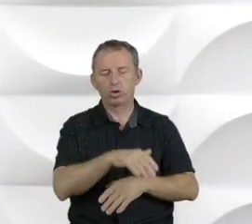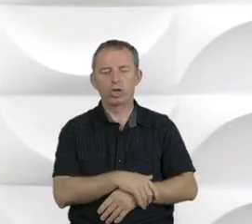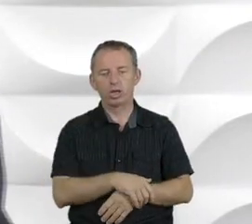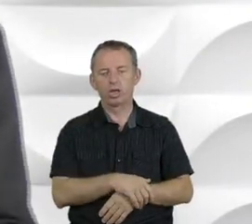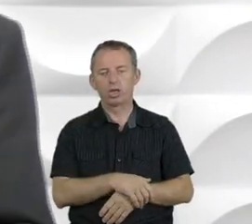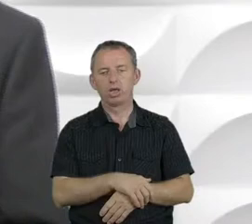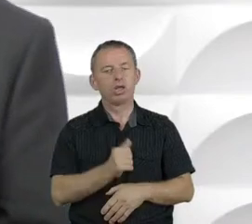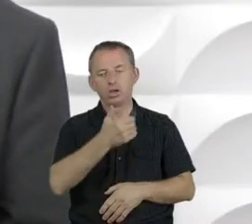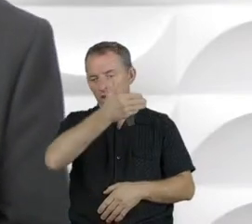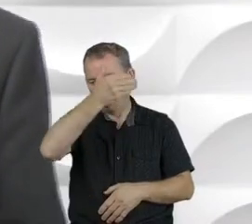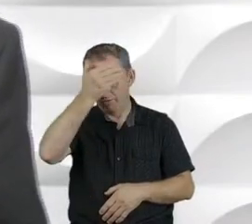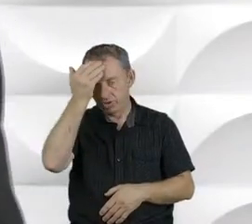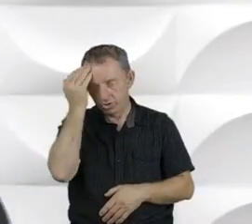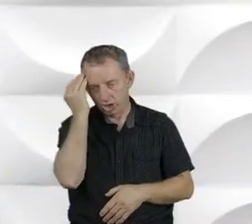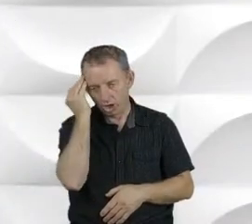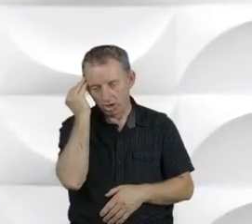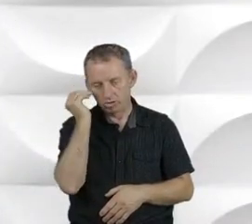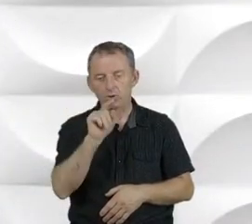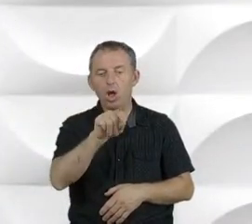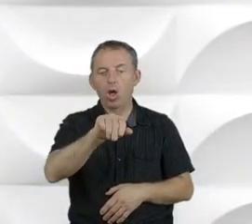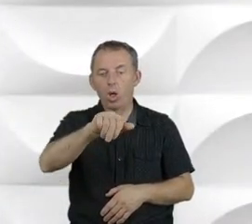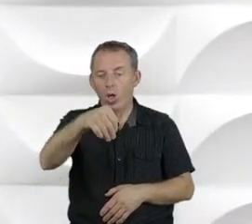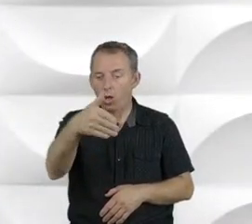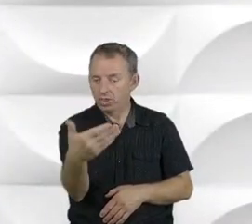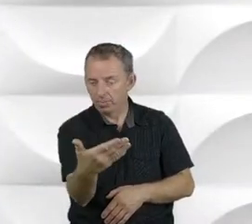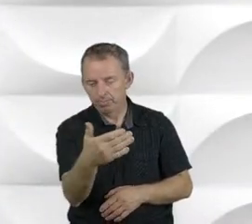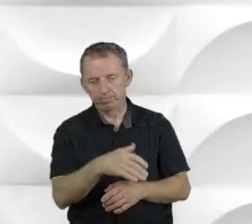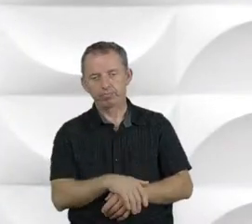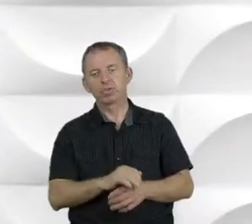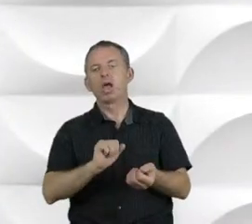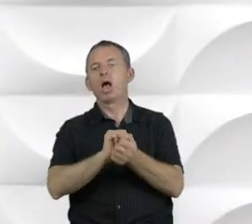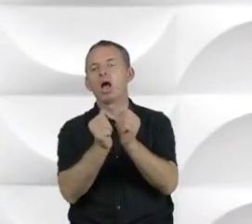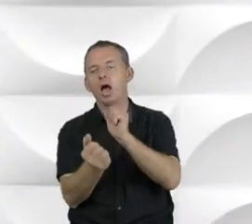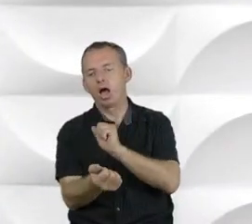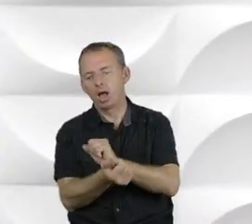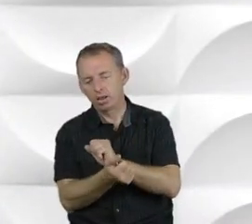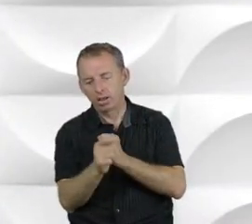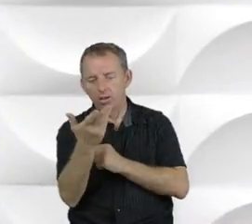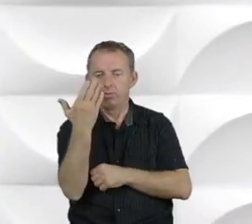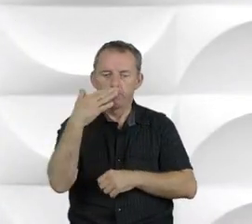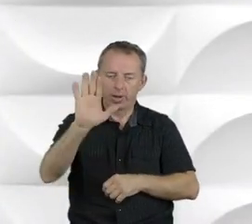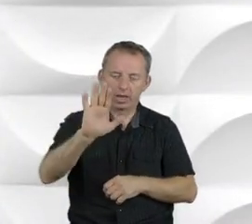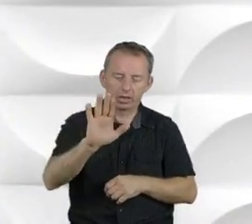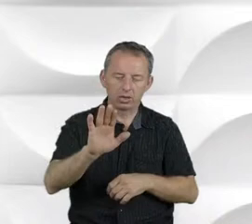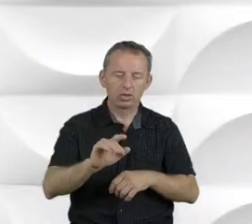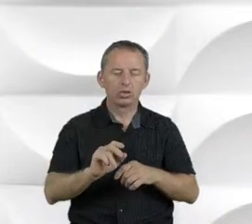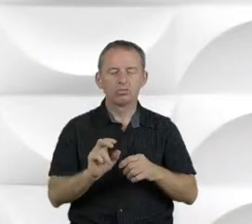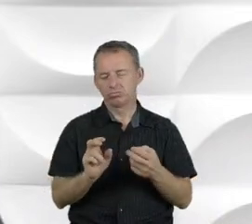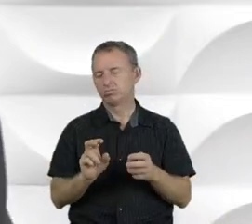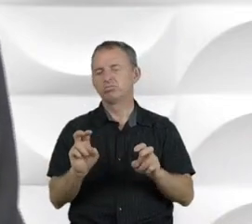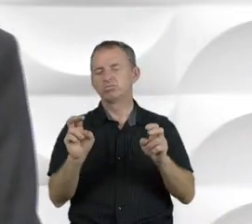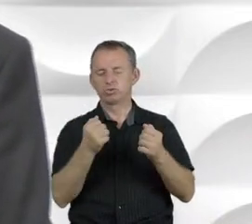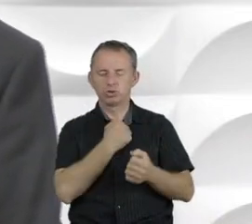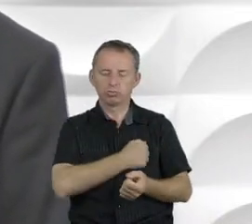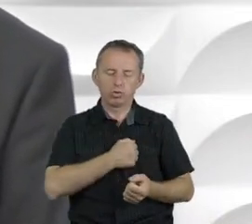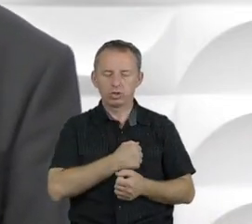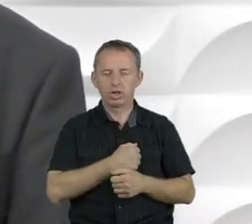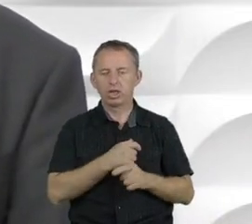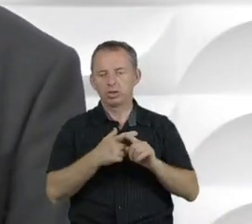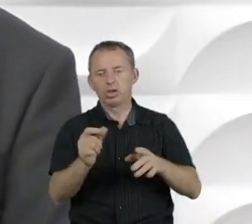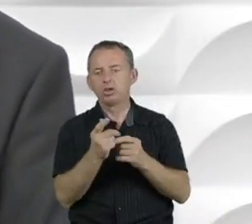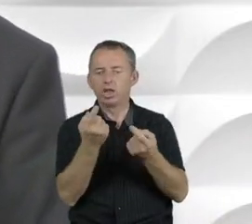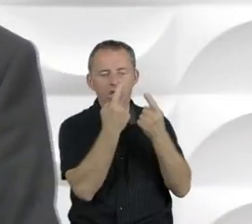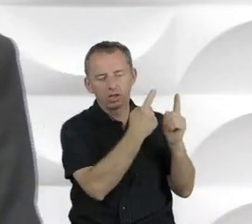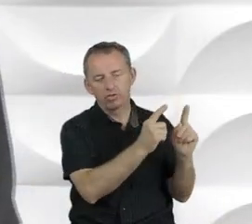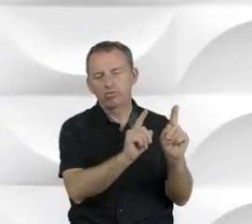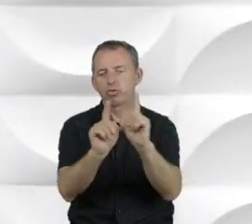że nie wiedzieliśmy o czymś, albo w tych najbardziej krytycznych momentach, że Bóg nie zwrócił